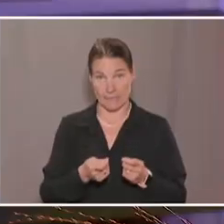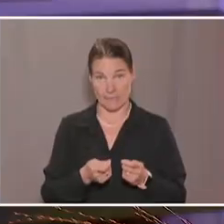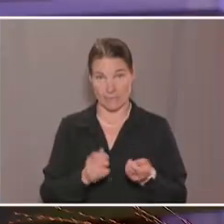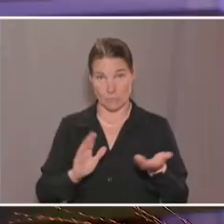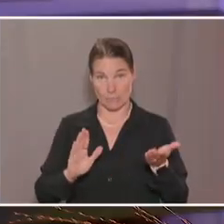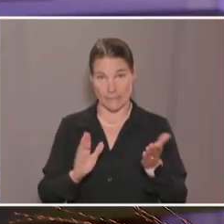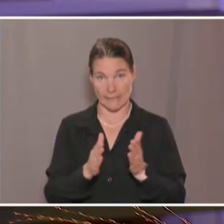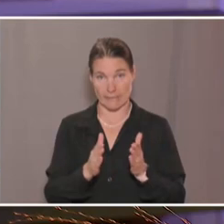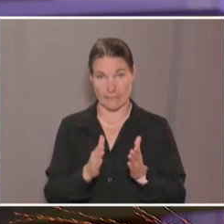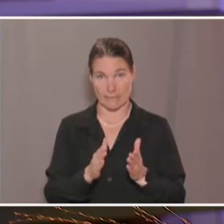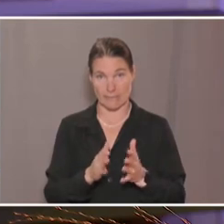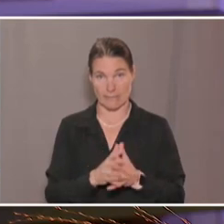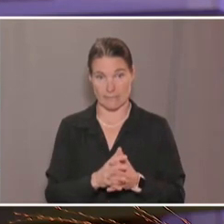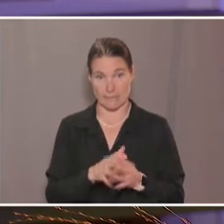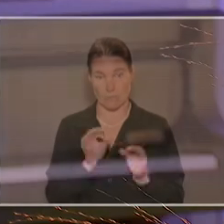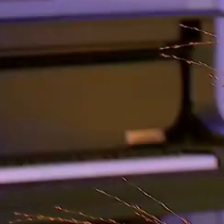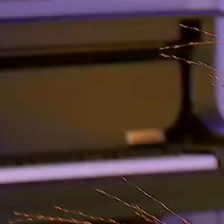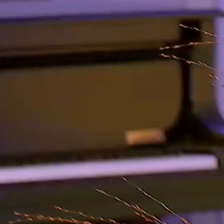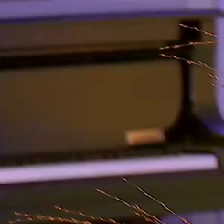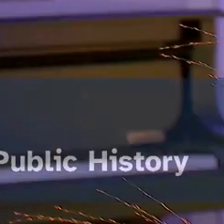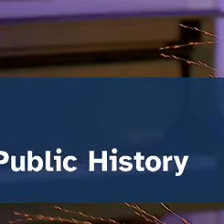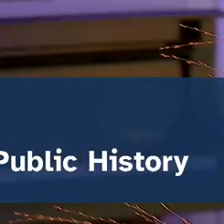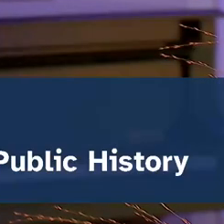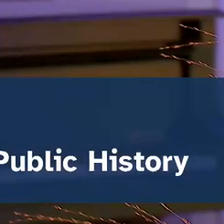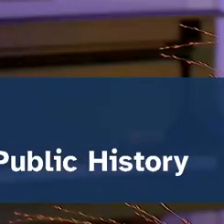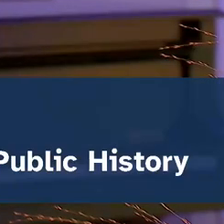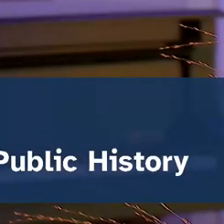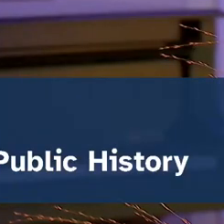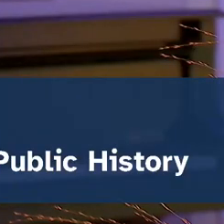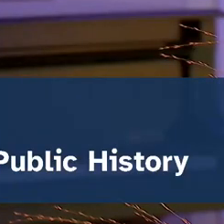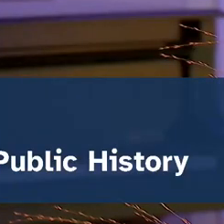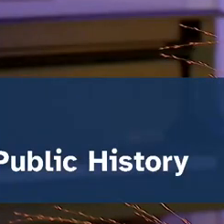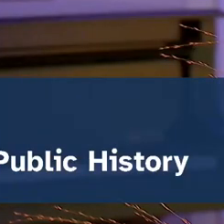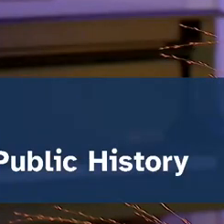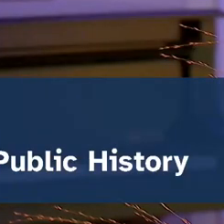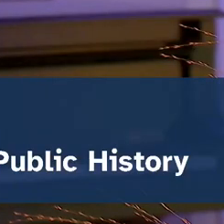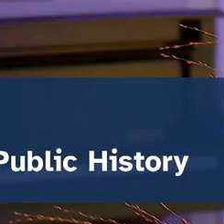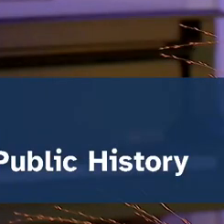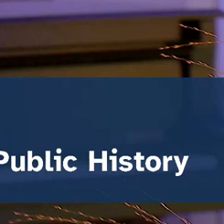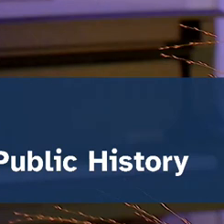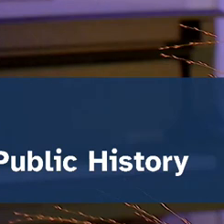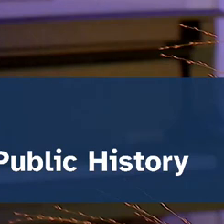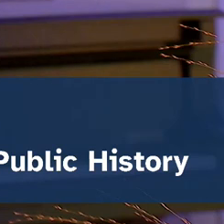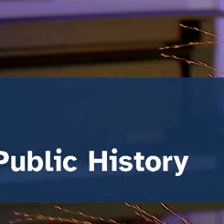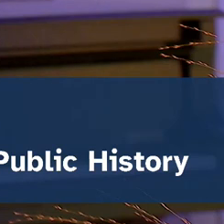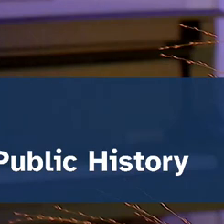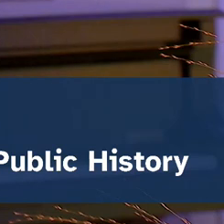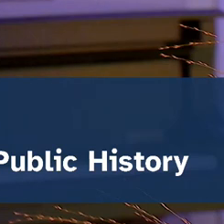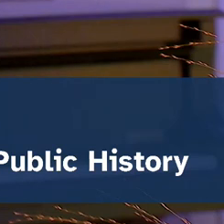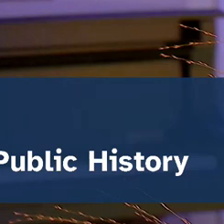aufregend. Wir haben etwa für Polizei oder Justiz in Schleswig-Holstein schon ganz andere Ergebnisse